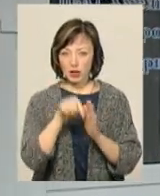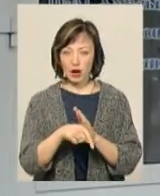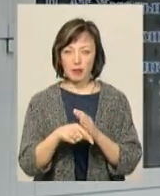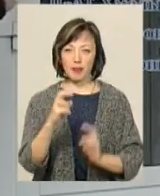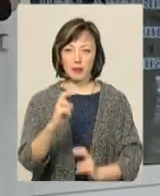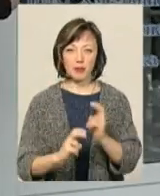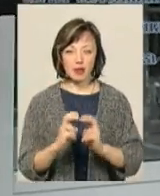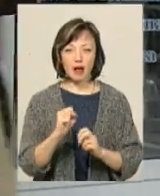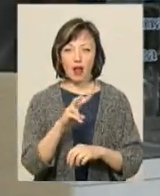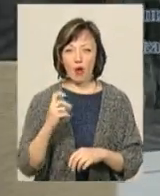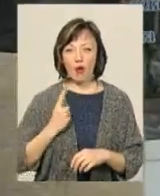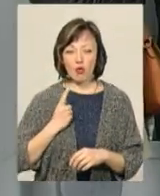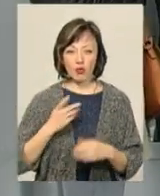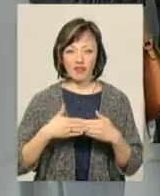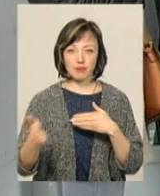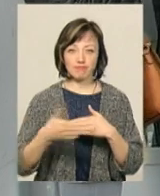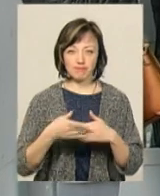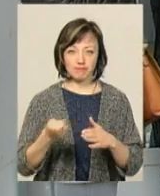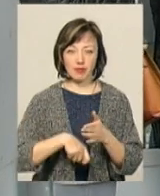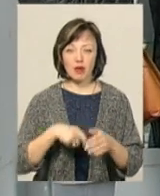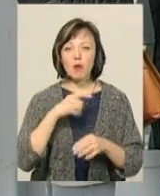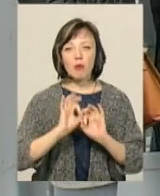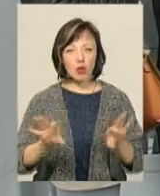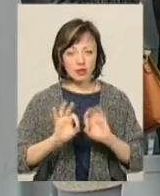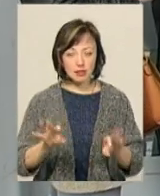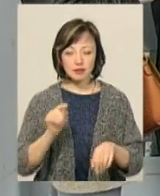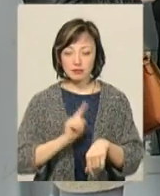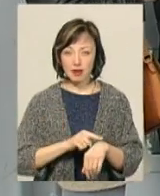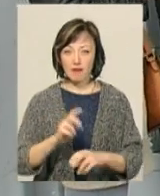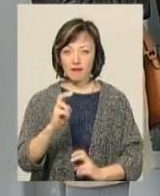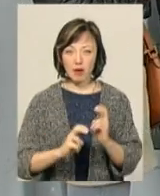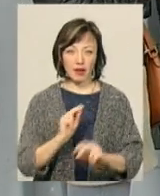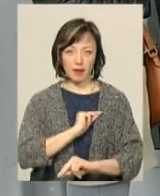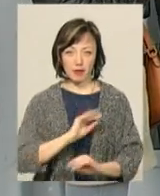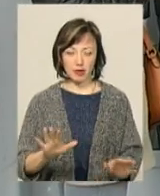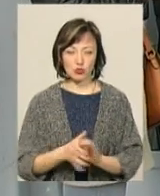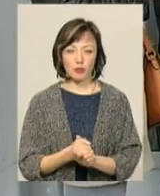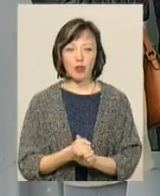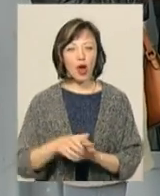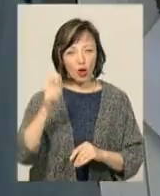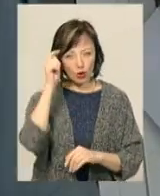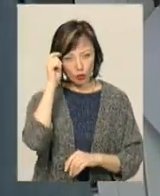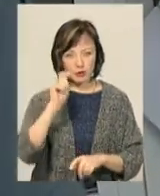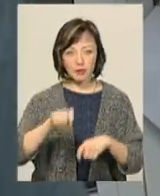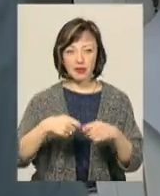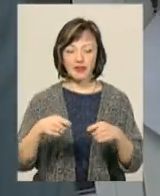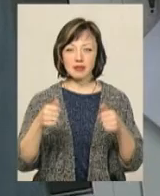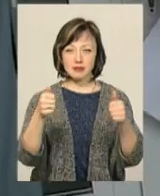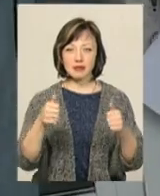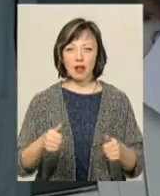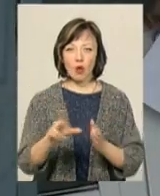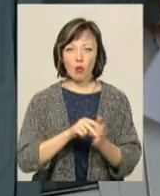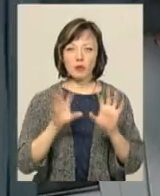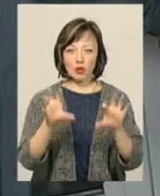на підприємство, та охорона двері зачинила. Пояснили тим, що на цю годину фабрика не працює. Тож хлопці прив'язали до вхідних дверей